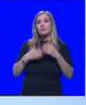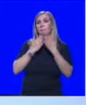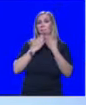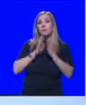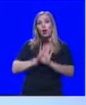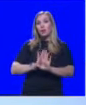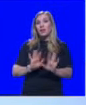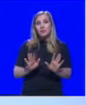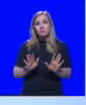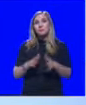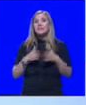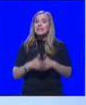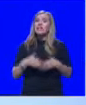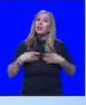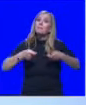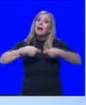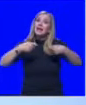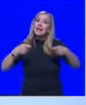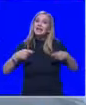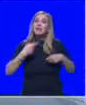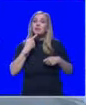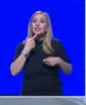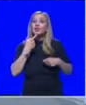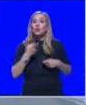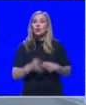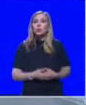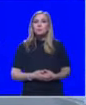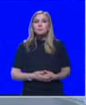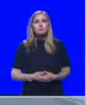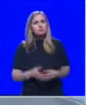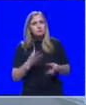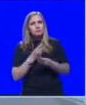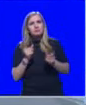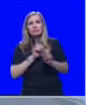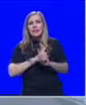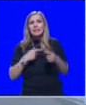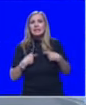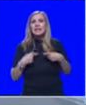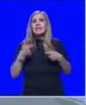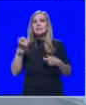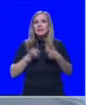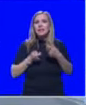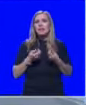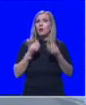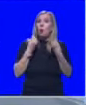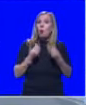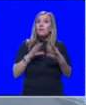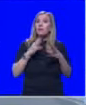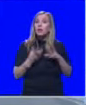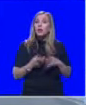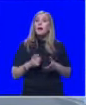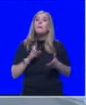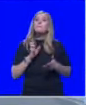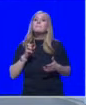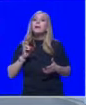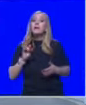Благодаря ви много. Сега ще пуснем рекламите, защото... Парите ги няма, ние задлъжняваме непрекъснато, водиме прекрасна политика. БНБ си намалява прогнозата